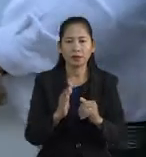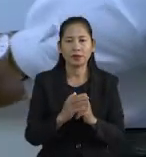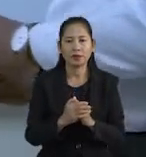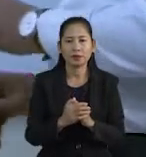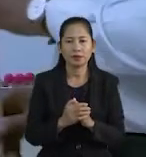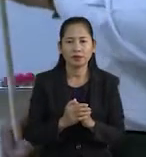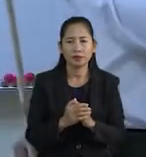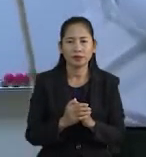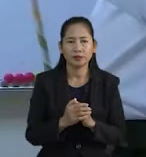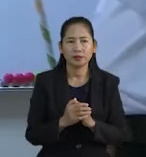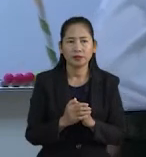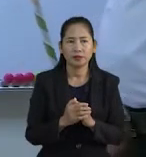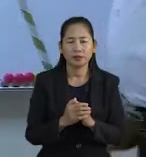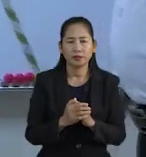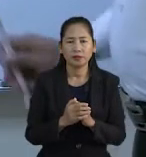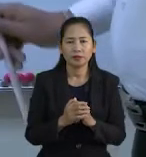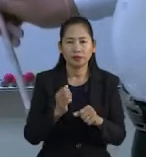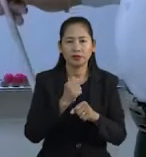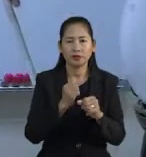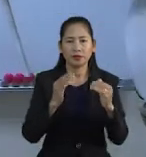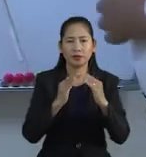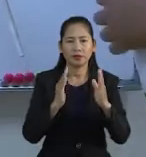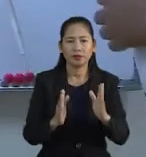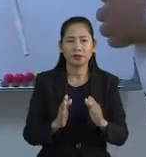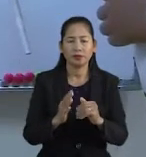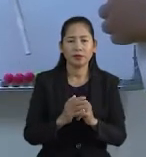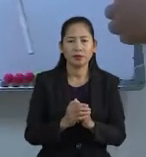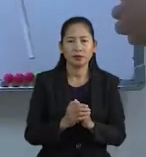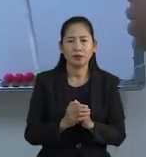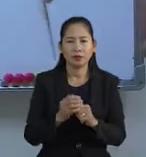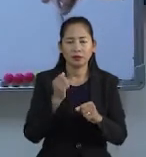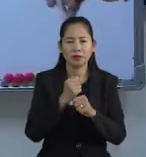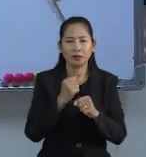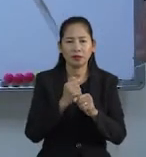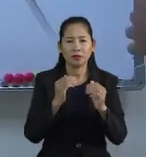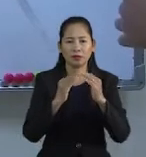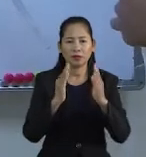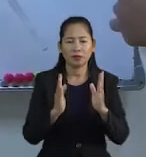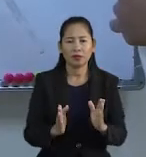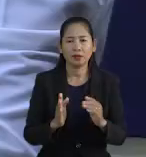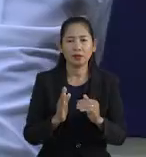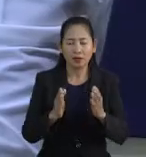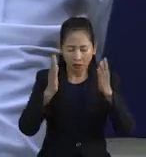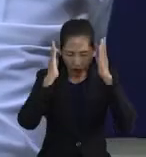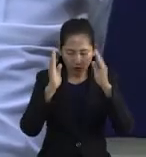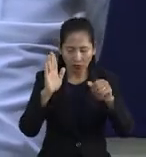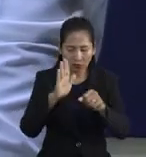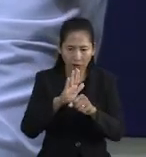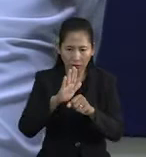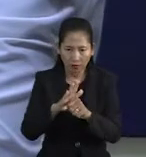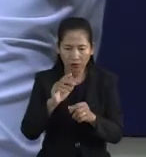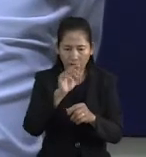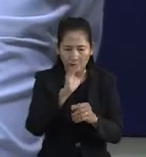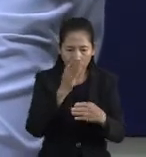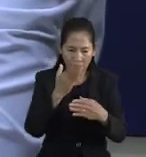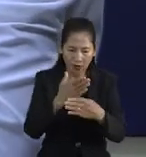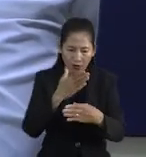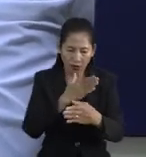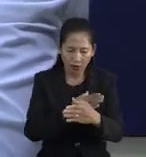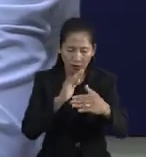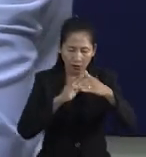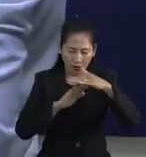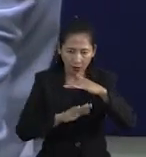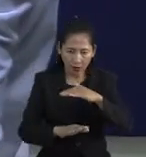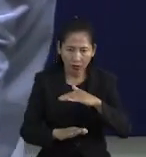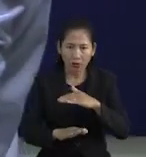và mới cách cạp bò dưỡng cách cạp tè nhé chỗ bầm pin chần lo hàng cao